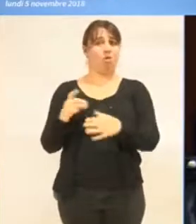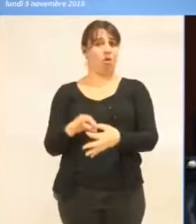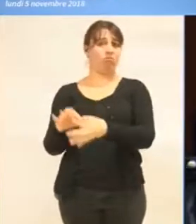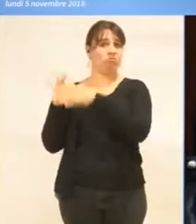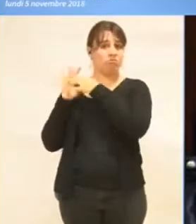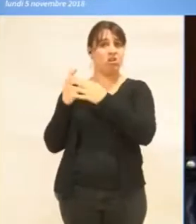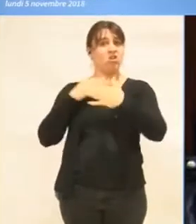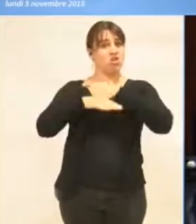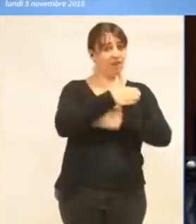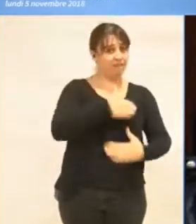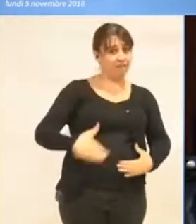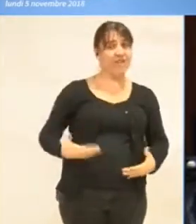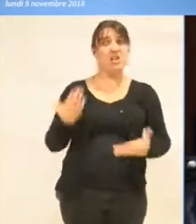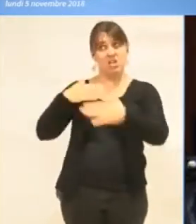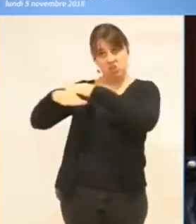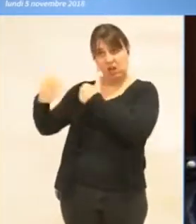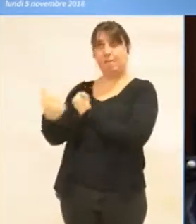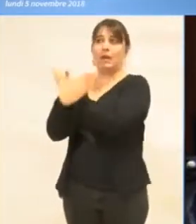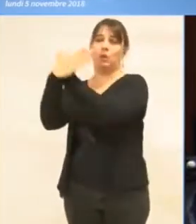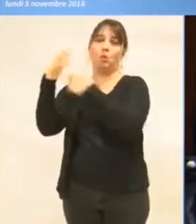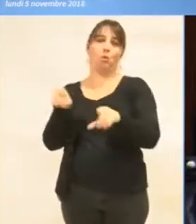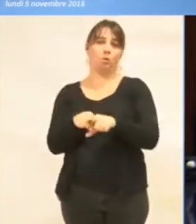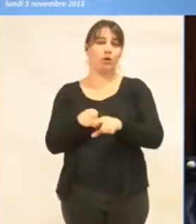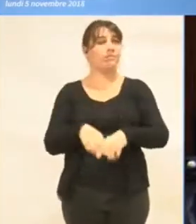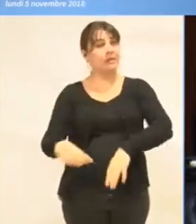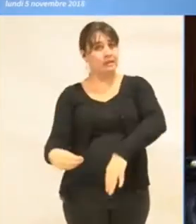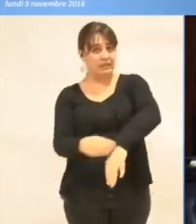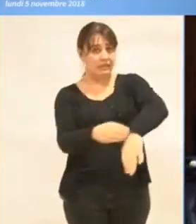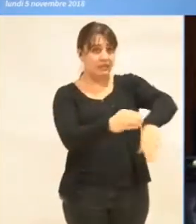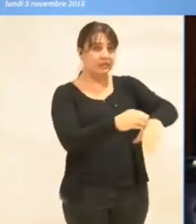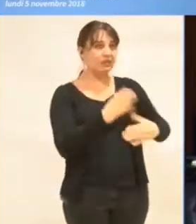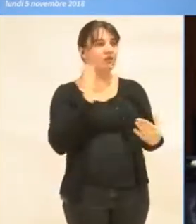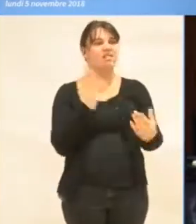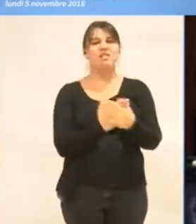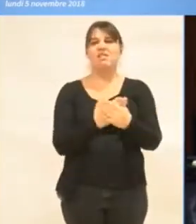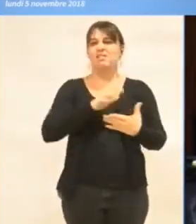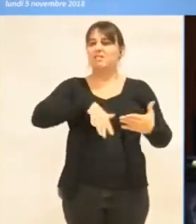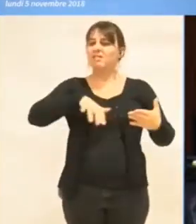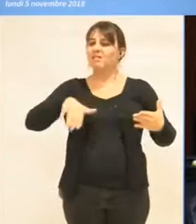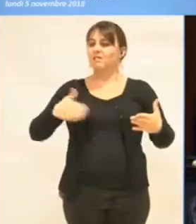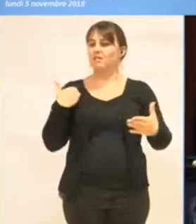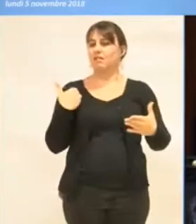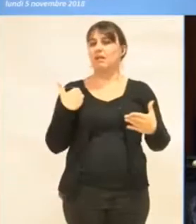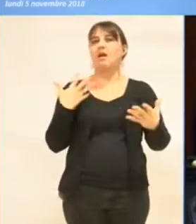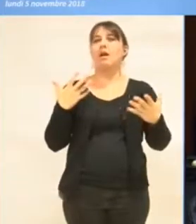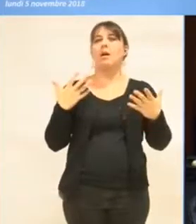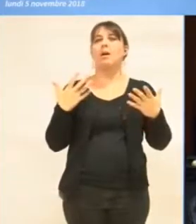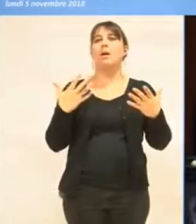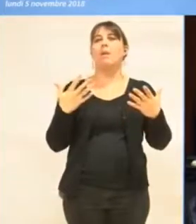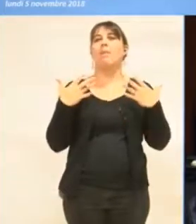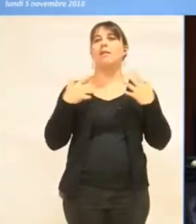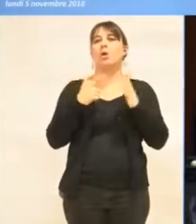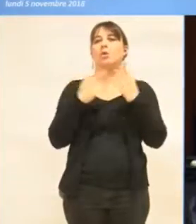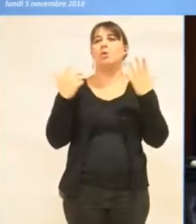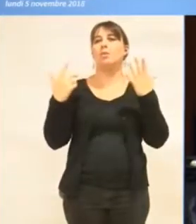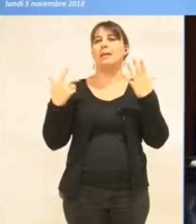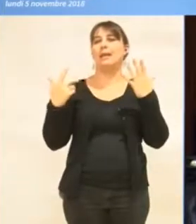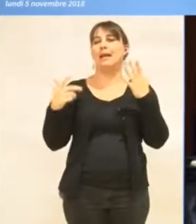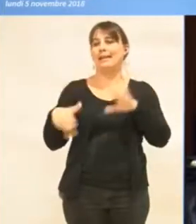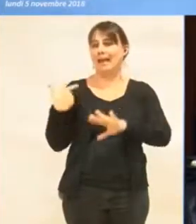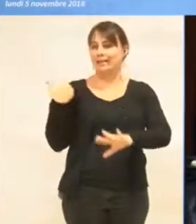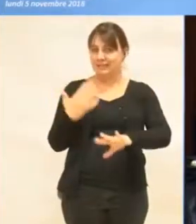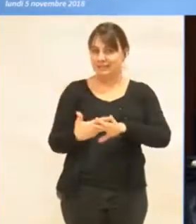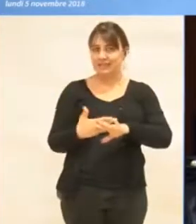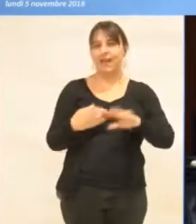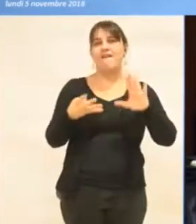me permets à nouveau de vous inviter à consulter les derniers documents présentés en novembre 2013, Grenoble Facteur 4, et le rapport développement